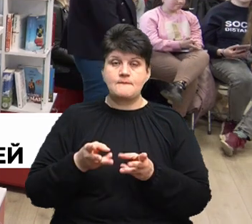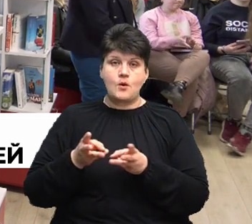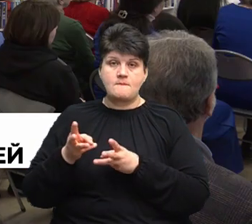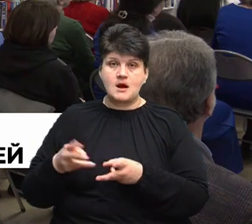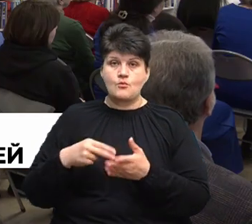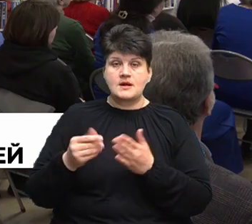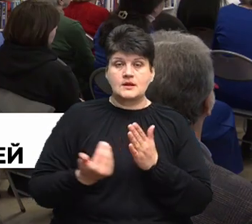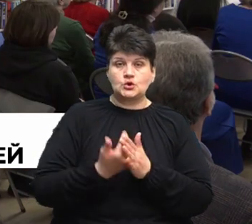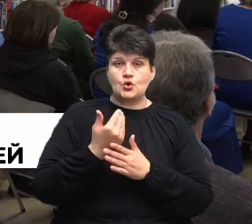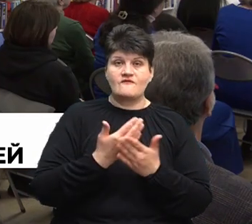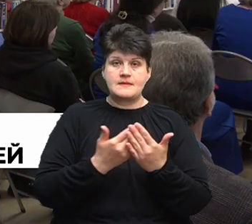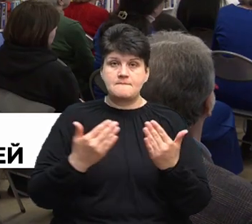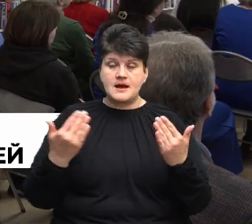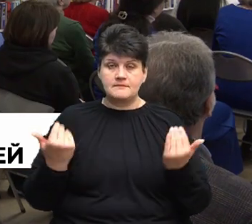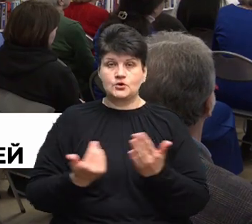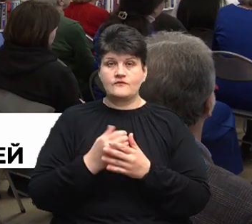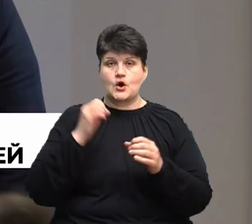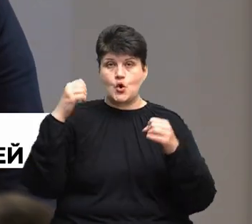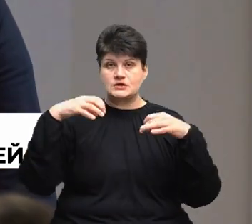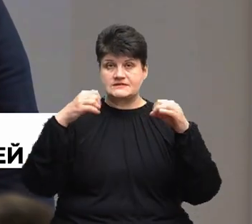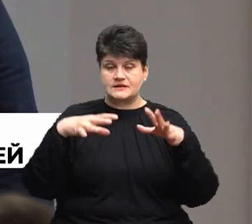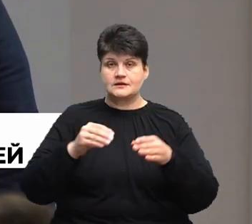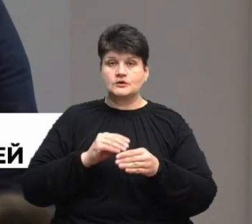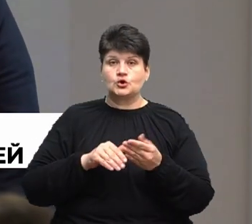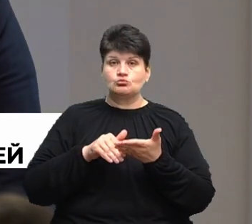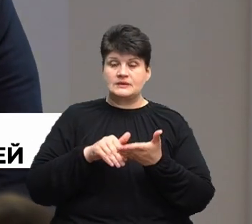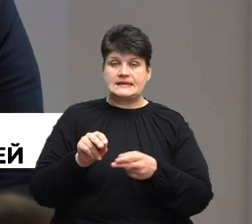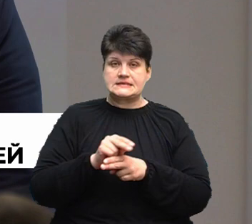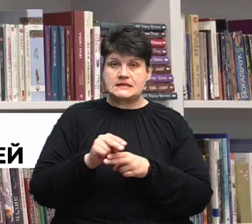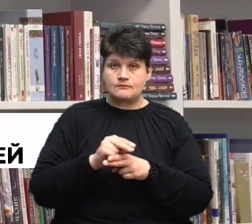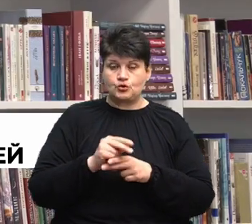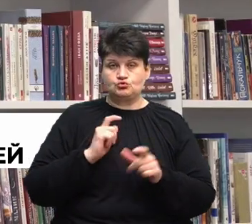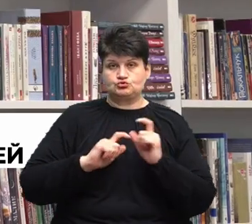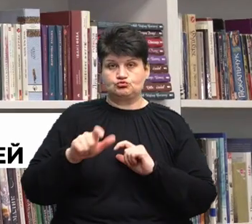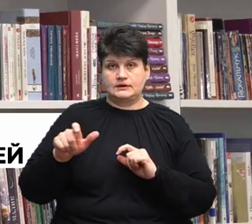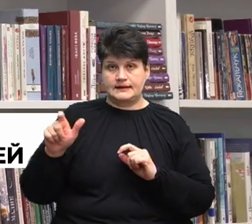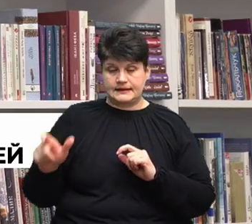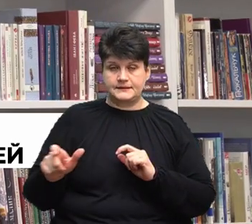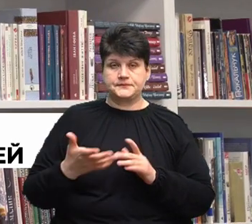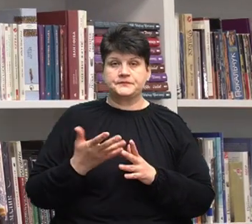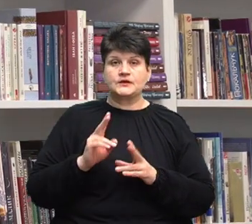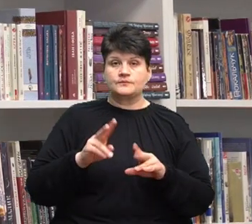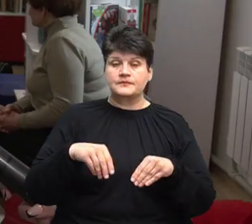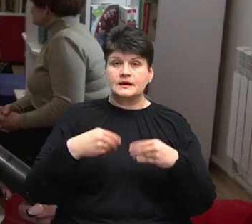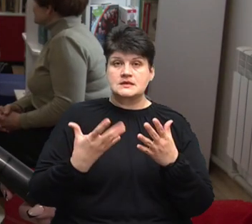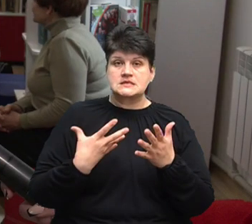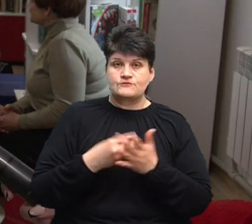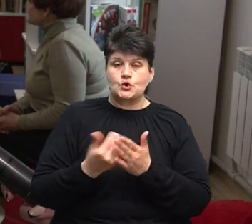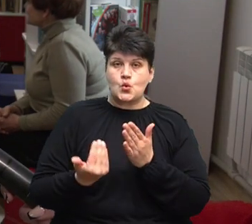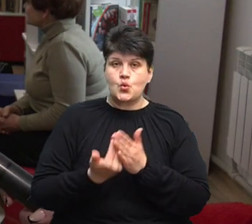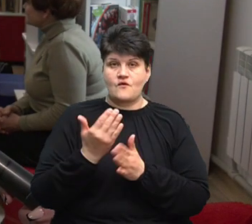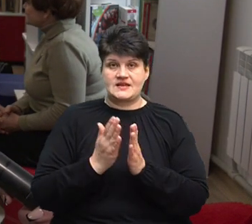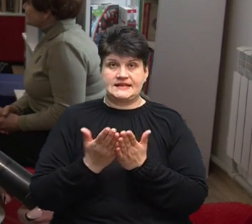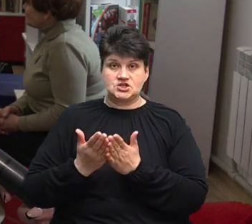облаштували нове освітлення, допомагали з ремонтом і оформленням також студенти, каже Леся Гук. Деякі автори передали свої нові книжки. Ми